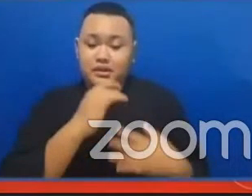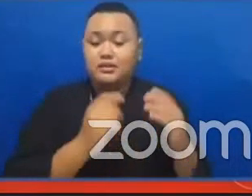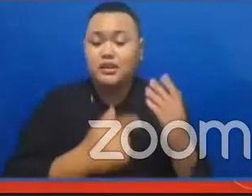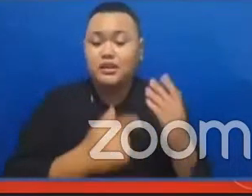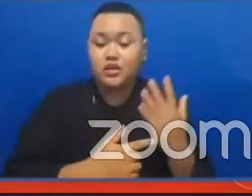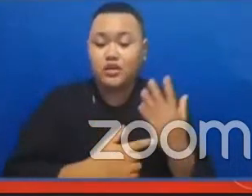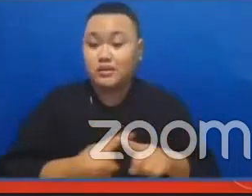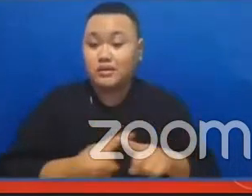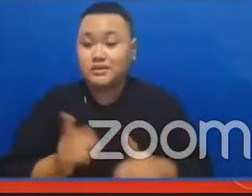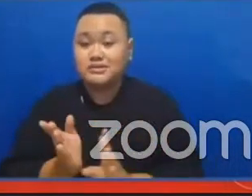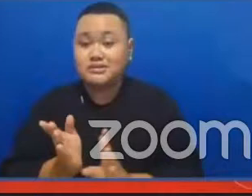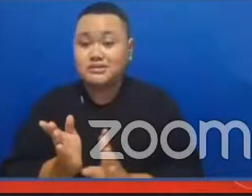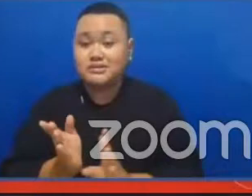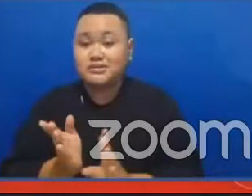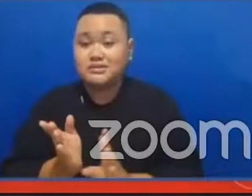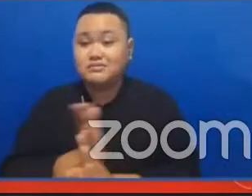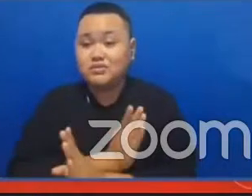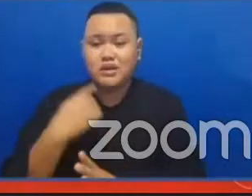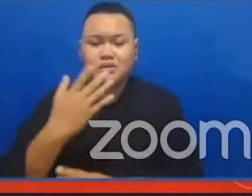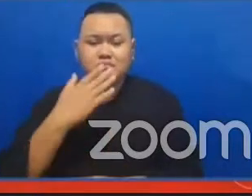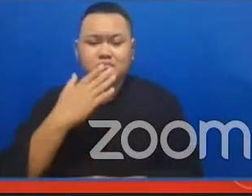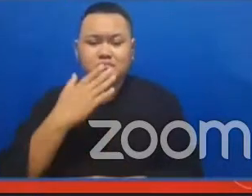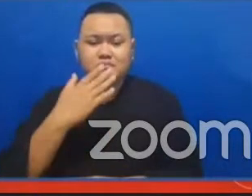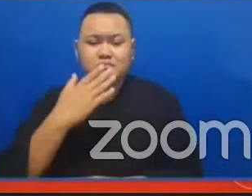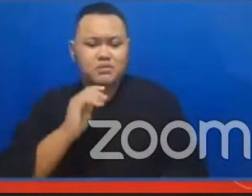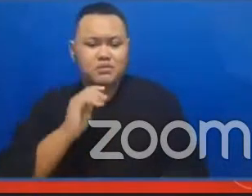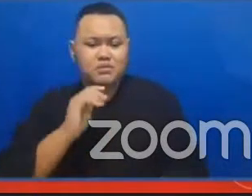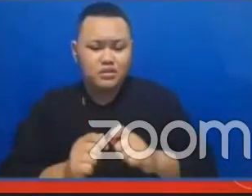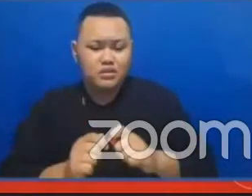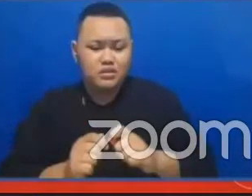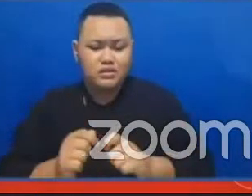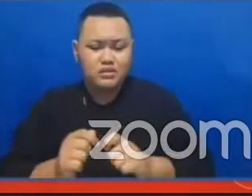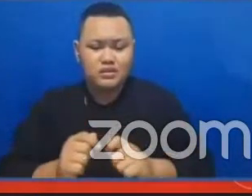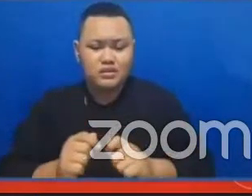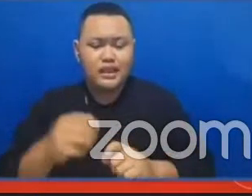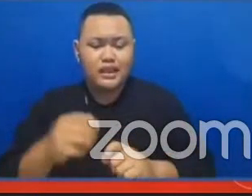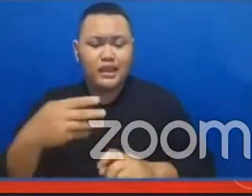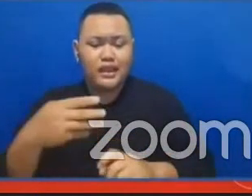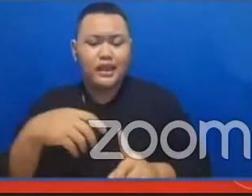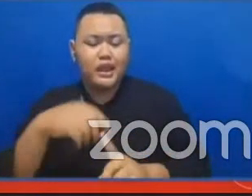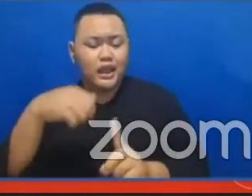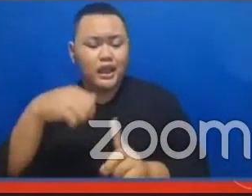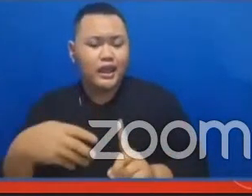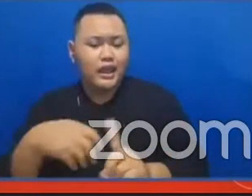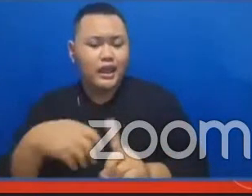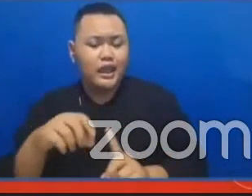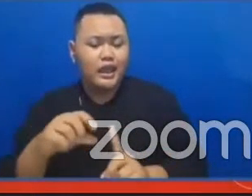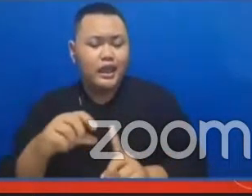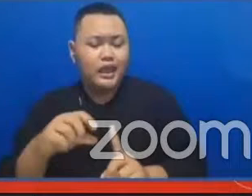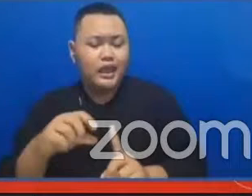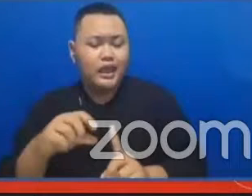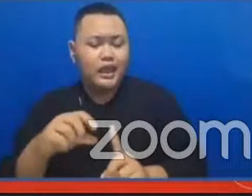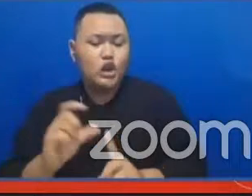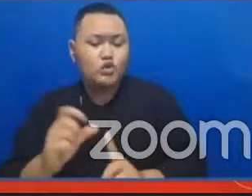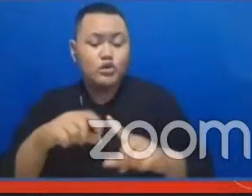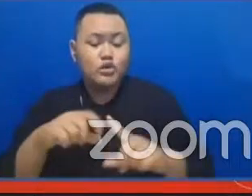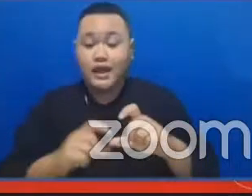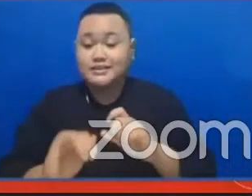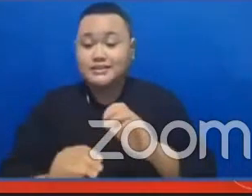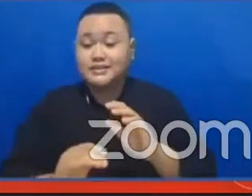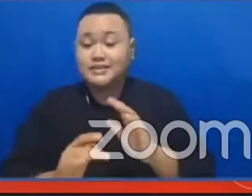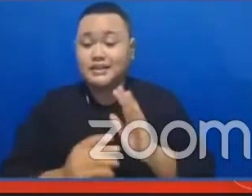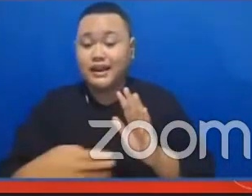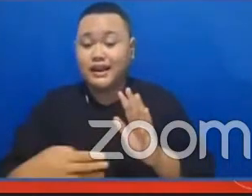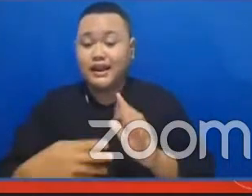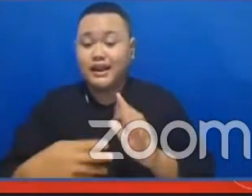Namun sebelum itu kami pernah mendevelop namanya EdukasiNet. Itu dari tahun 2003 kami develop. Nah, karena sekarang